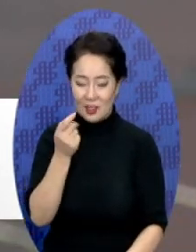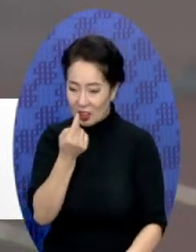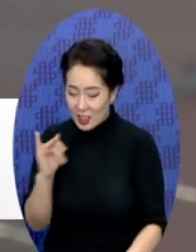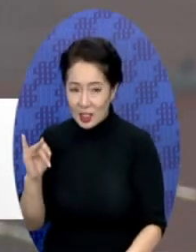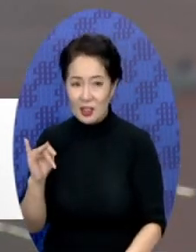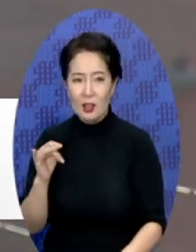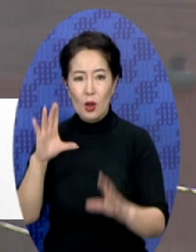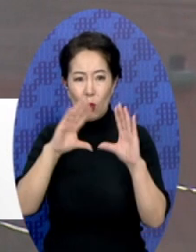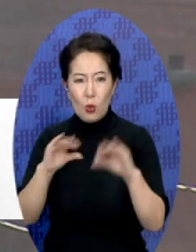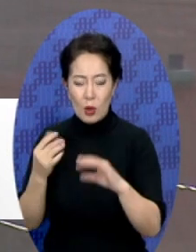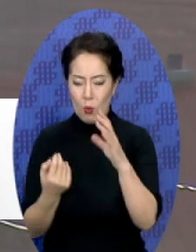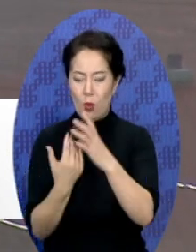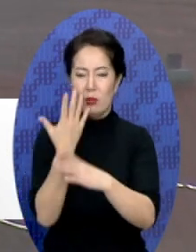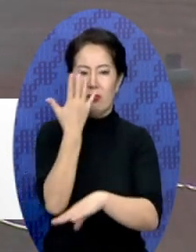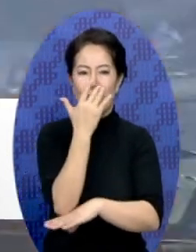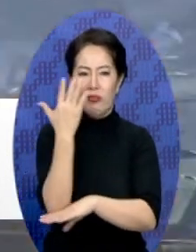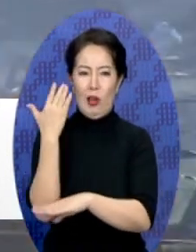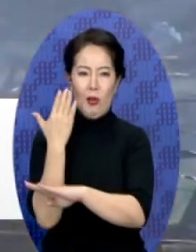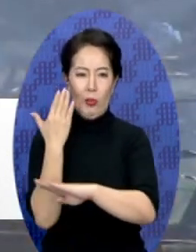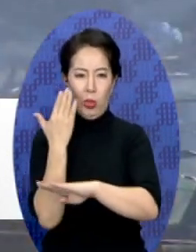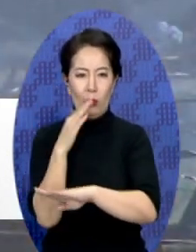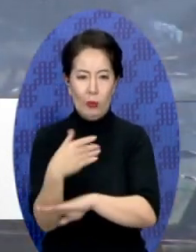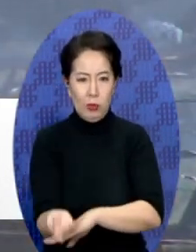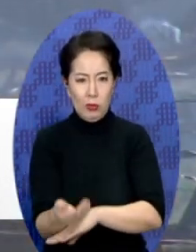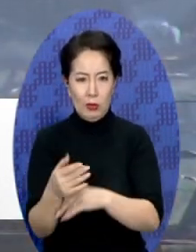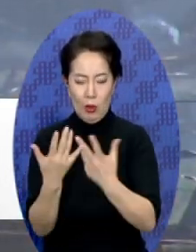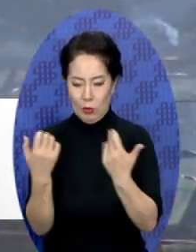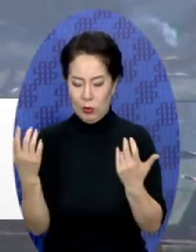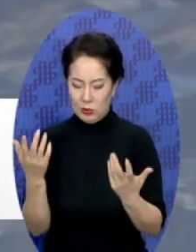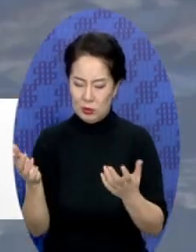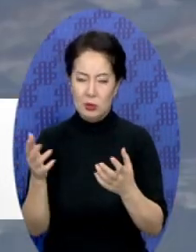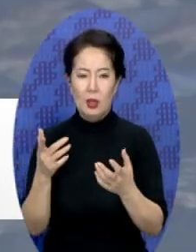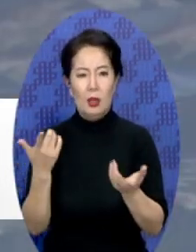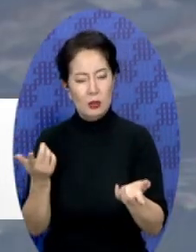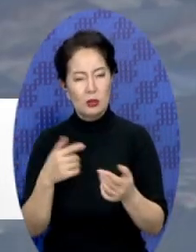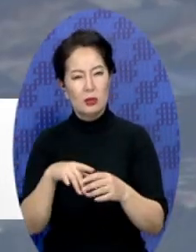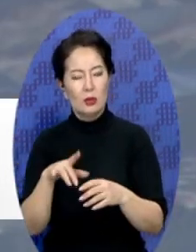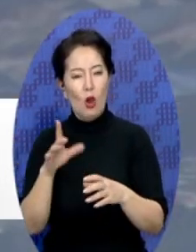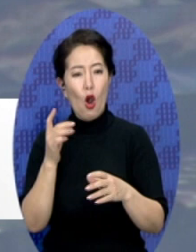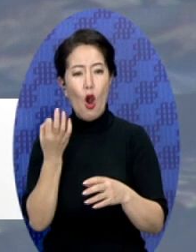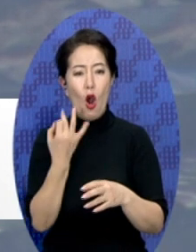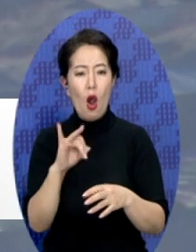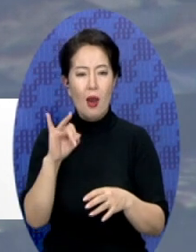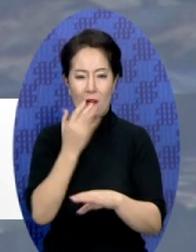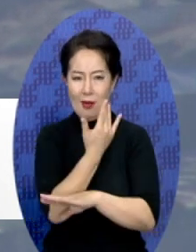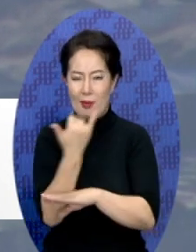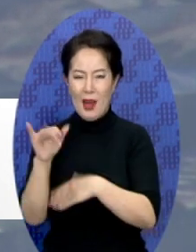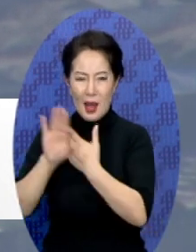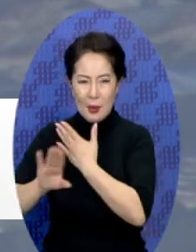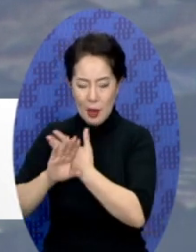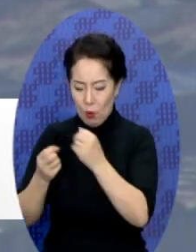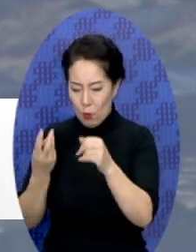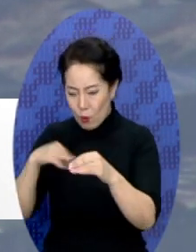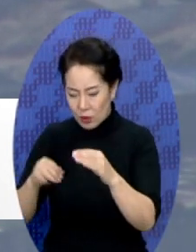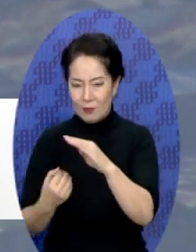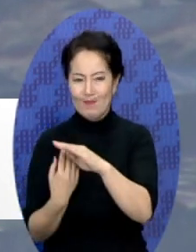огтлож тайрснаас замаа ойн сангаан дороотод оруулснаас нь хөлмжийн хийг бол улам нэмэгдэж байгаа. Тиймээс энэ ойн сангаа хамгаалах одоо модлог урамлыг